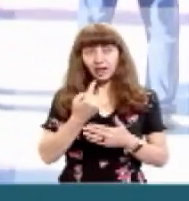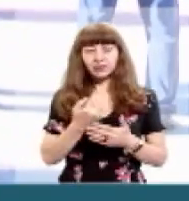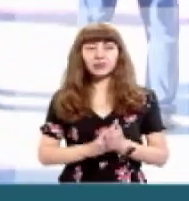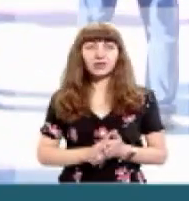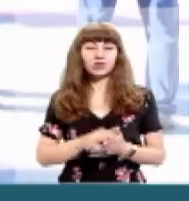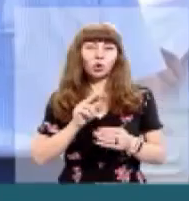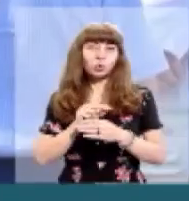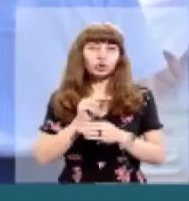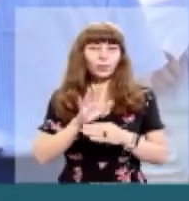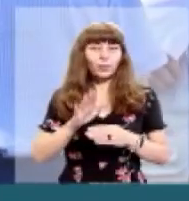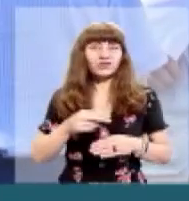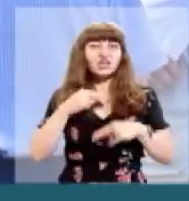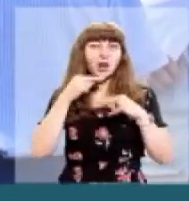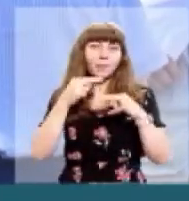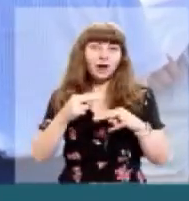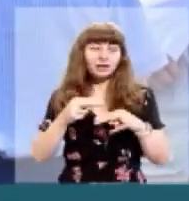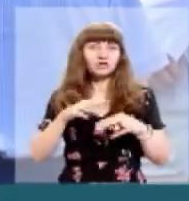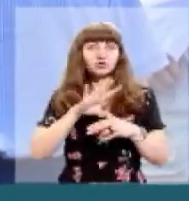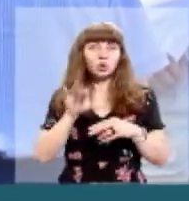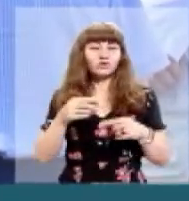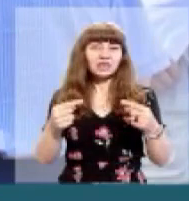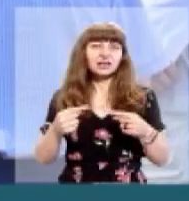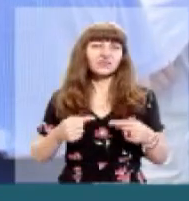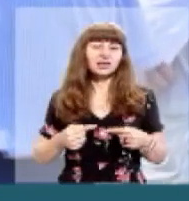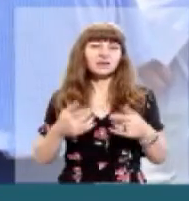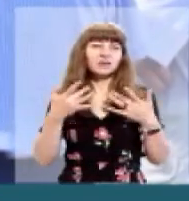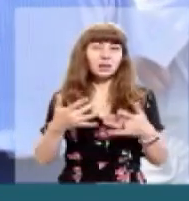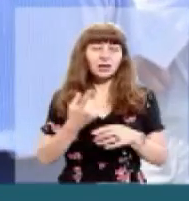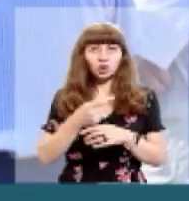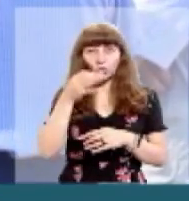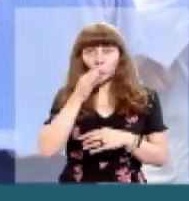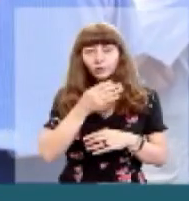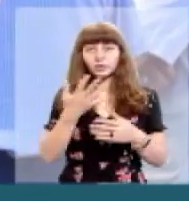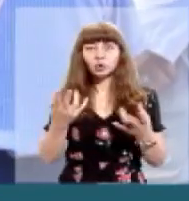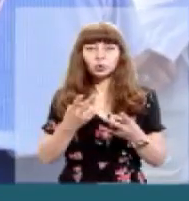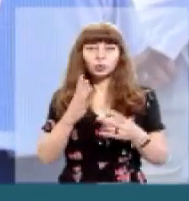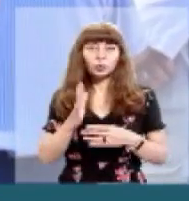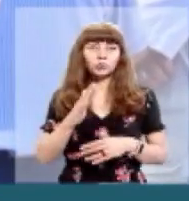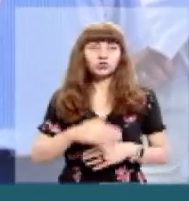быть собранным и внимательным. Здесь все по уставу. Думаю, этот опыт мне пригодится в будущем.